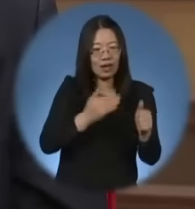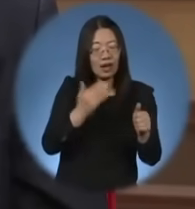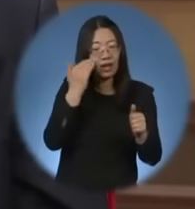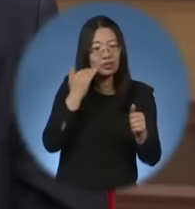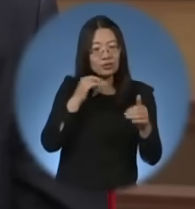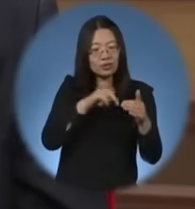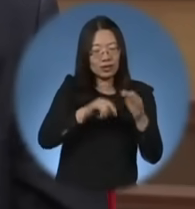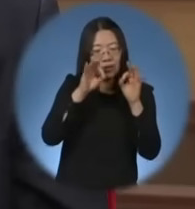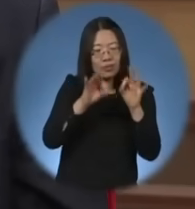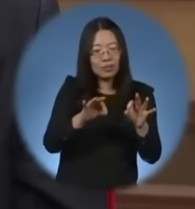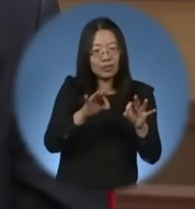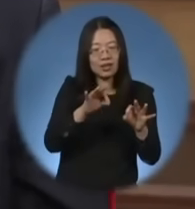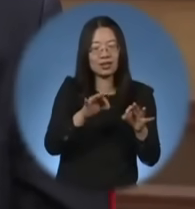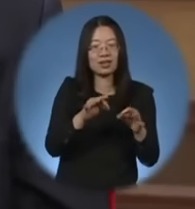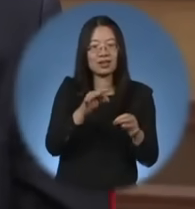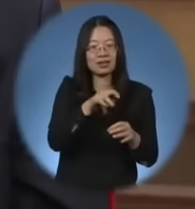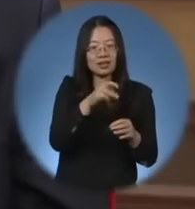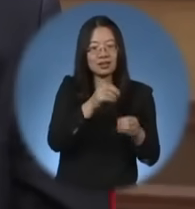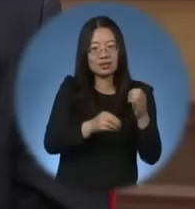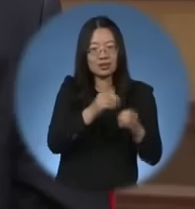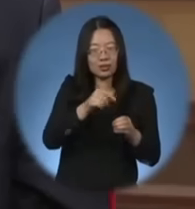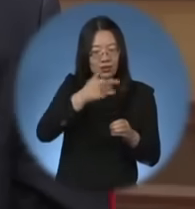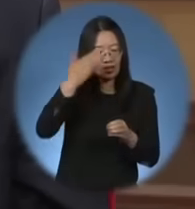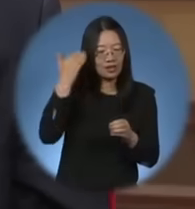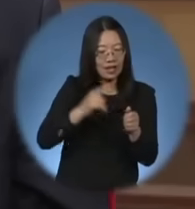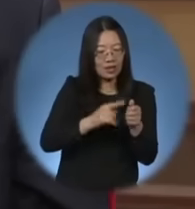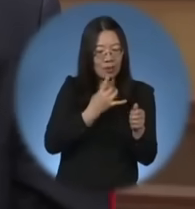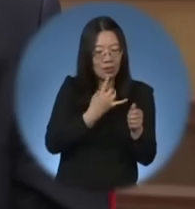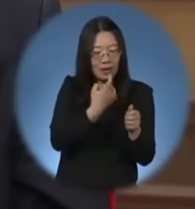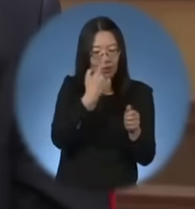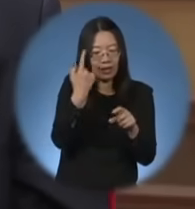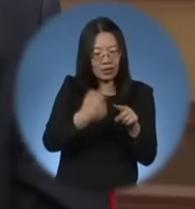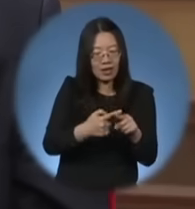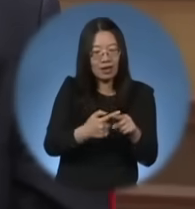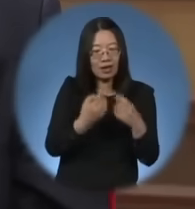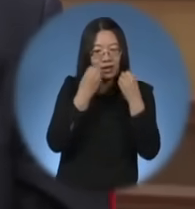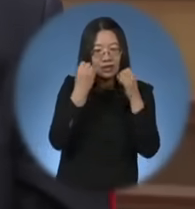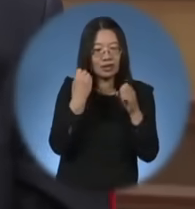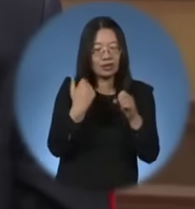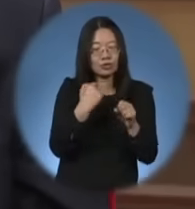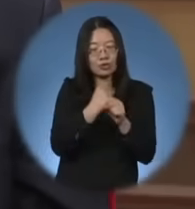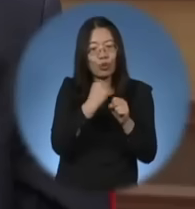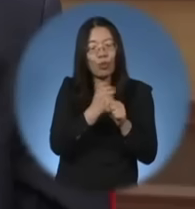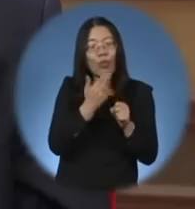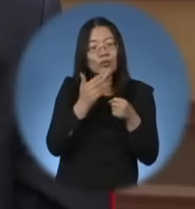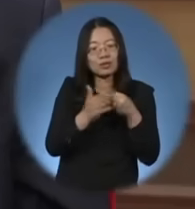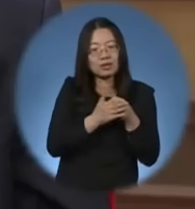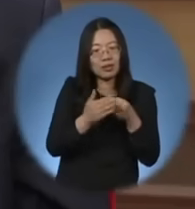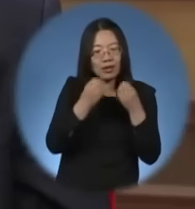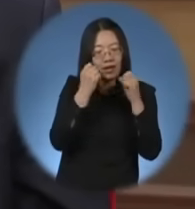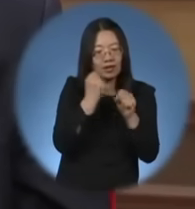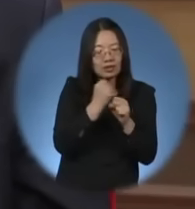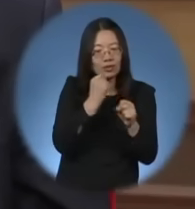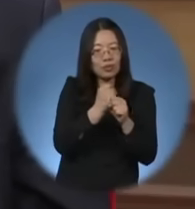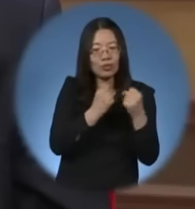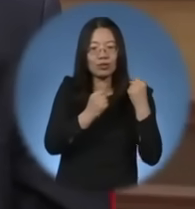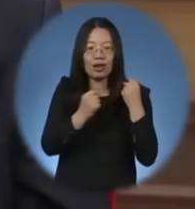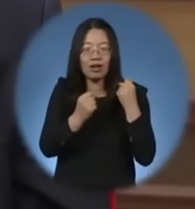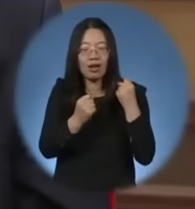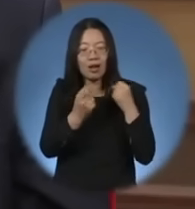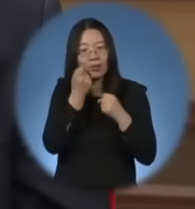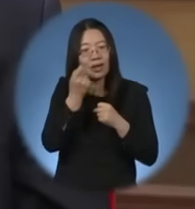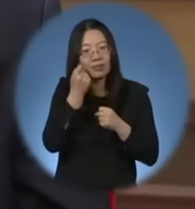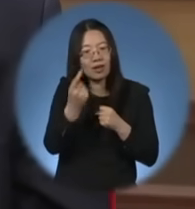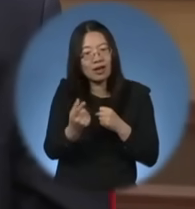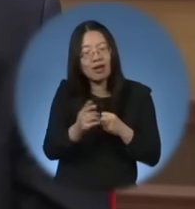한국서는 시조를 대상으로 옛날 것만 배웠다가 창조를 안 하니까요 창조력은